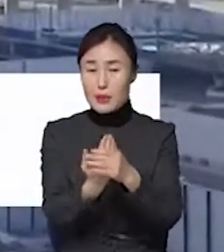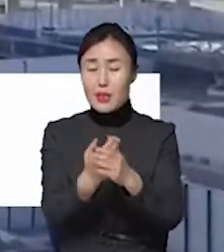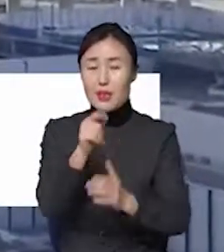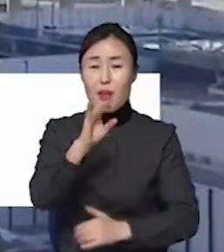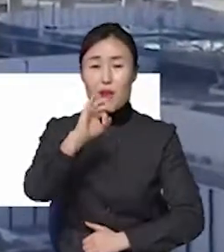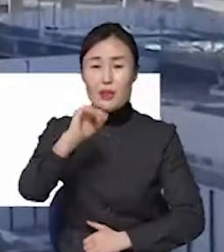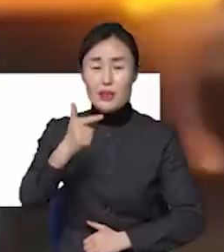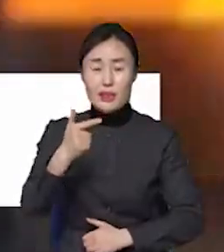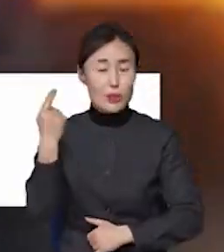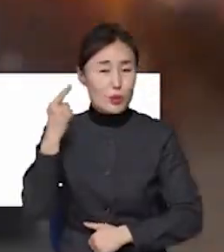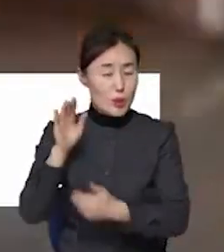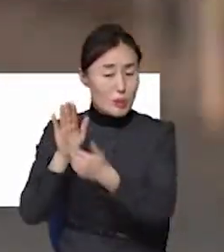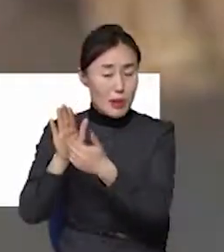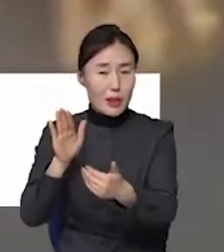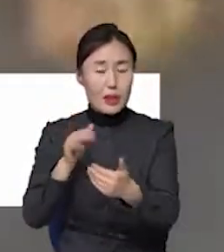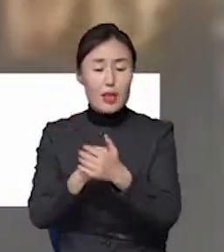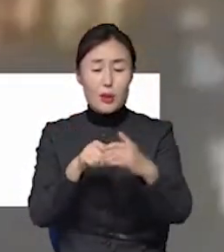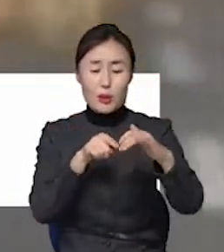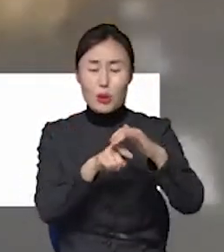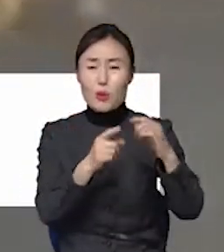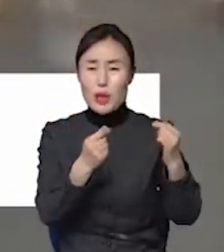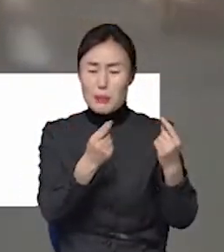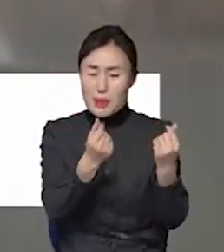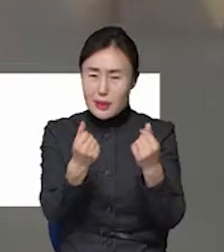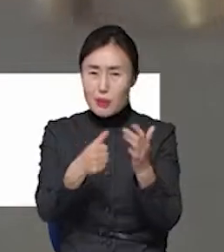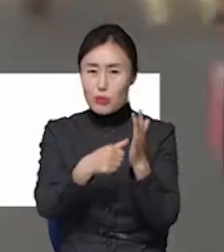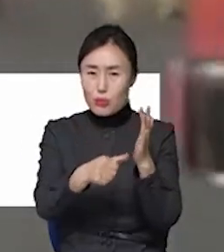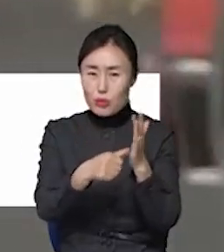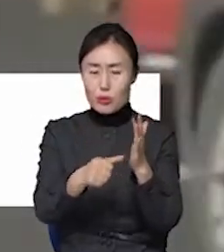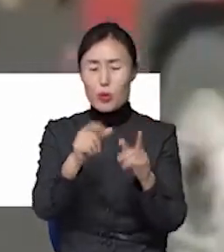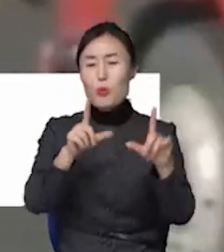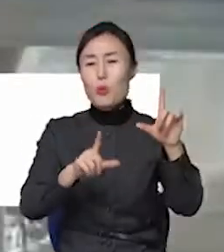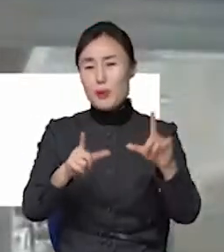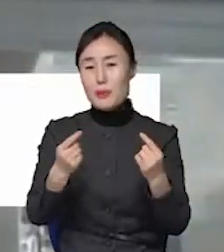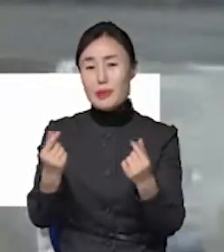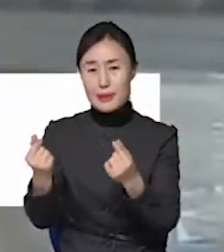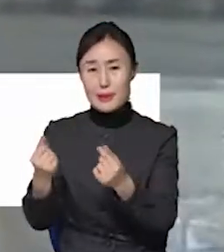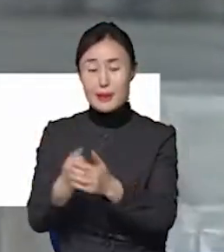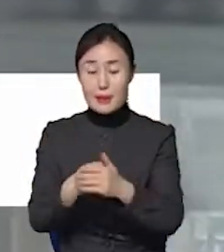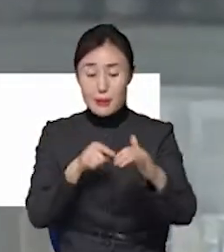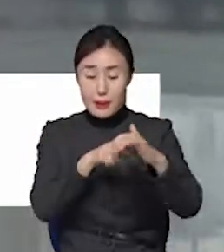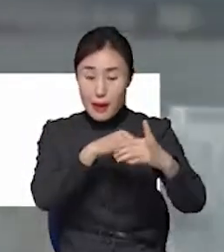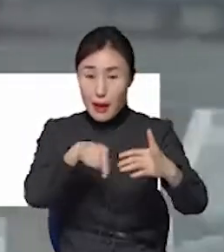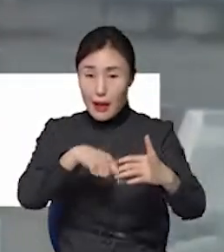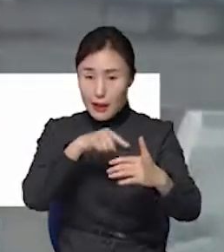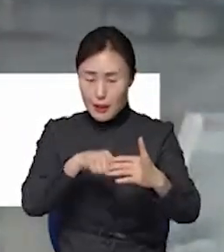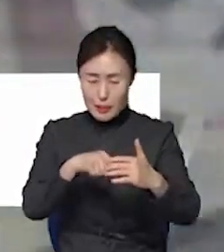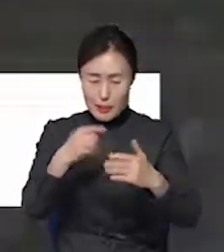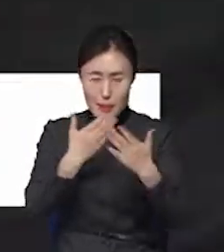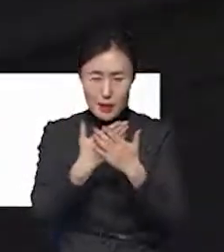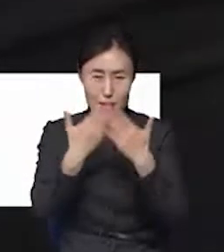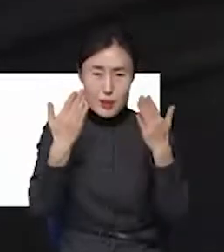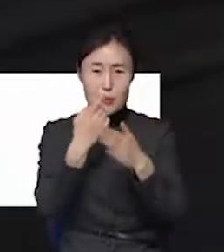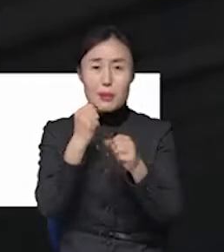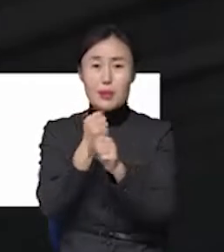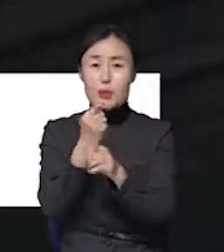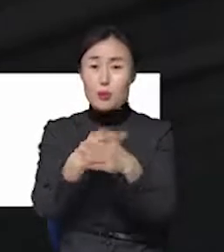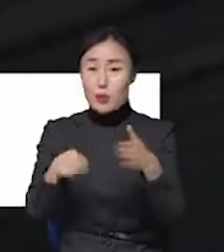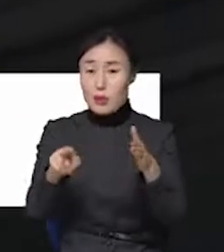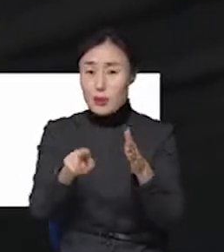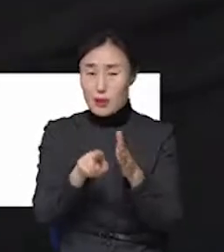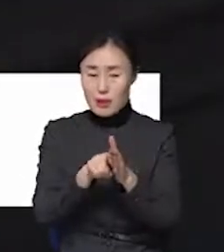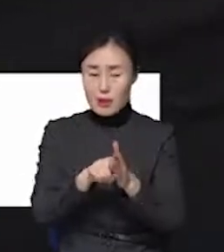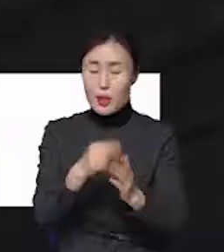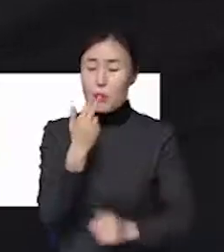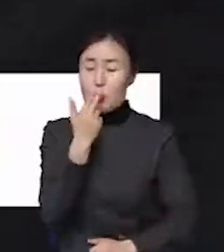경인고속도로 방음터널과 비슷한 구조와 소재로 만들어졌다는 겁니다. 터널 내부를 밝게 만들기 위해 햇빛이 투과되는